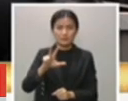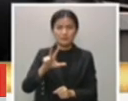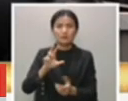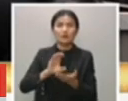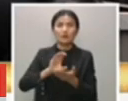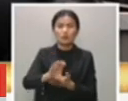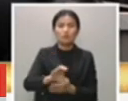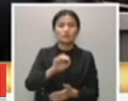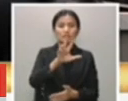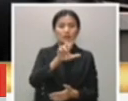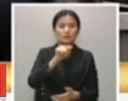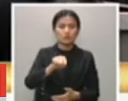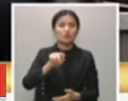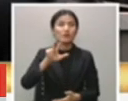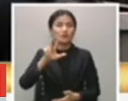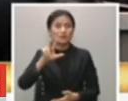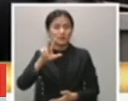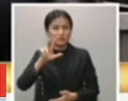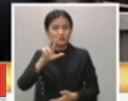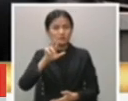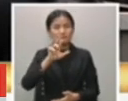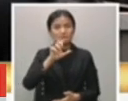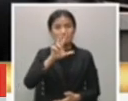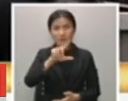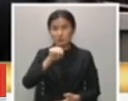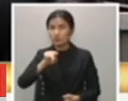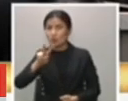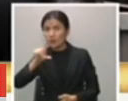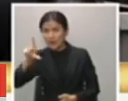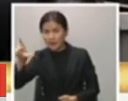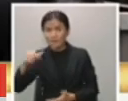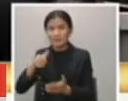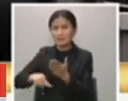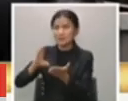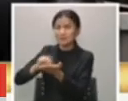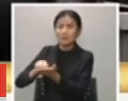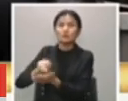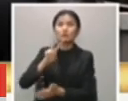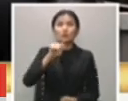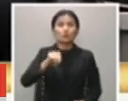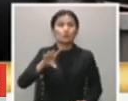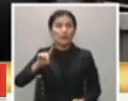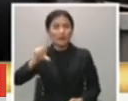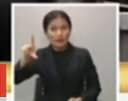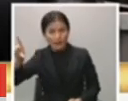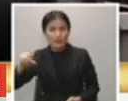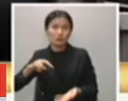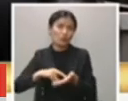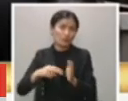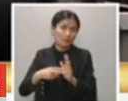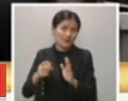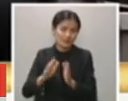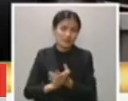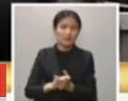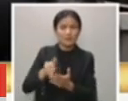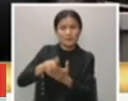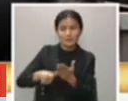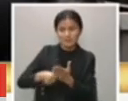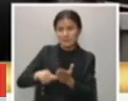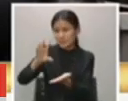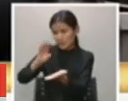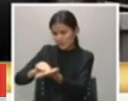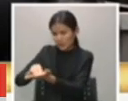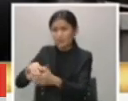ทเก็บภาษีมา 2.8 ล้านล้านบาทหมายความว่าท่านไปดูดซับเอากำลังการบริโภคของประชาชนออกมา 2.8 ล้านล้